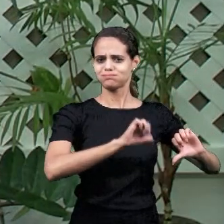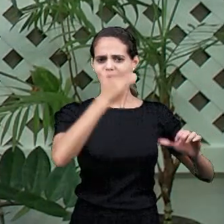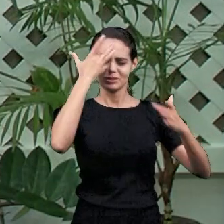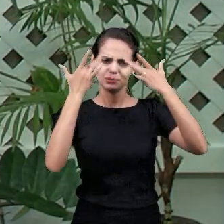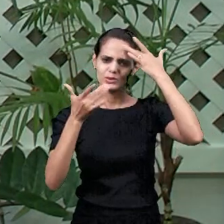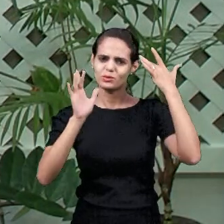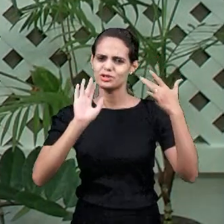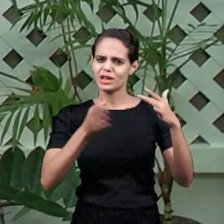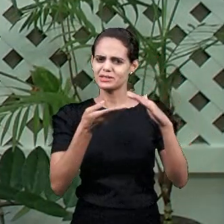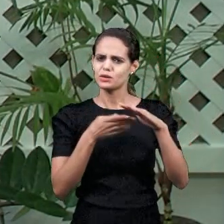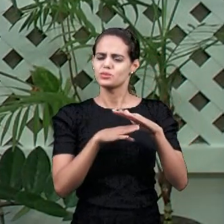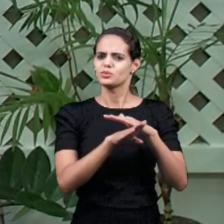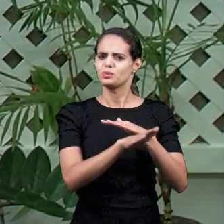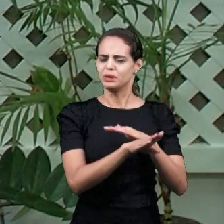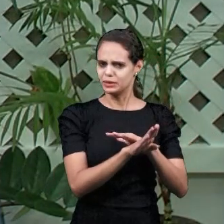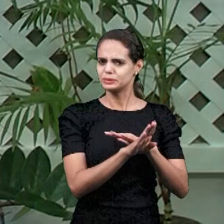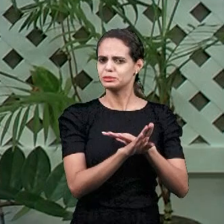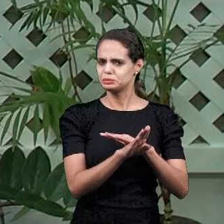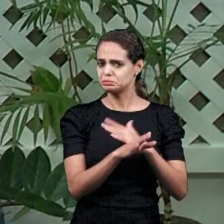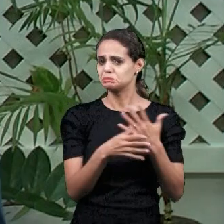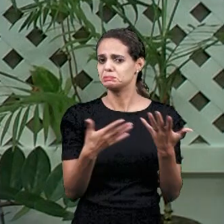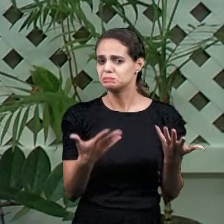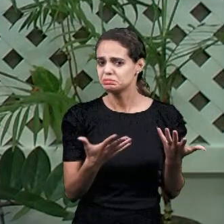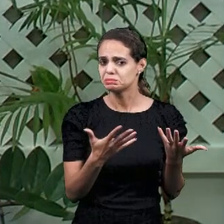les jugements vont venir.